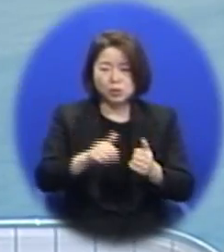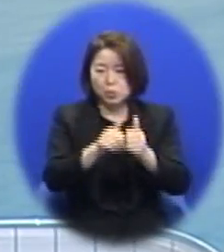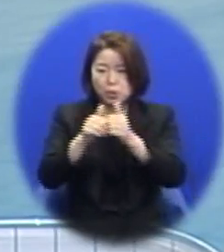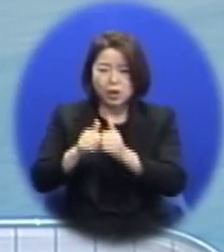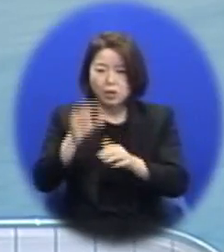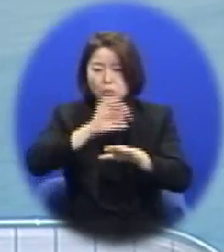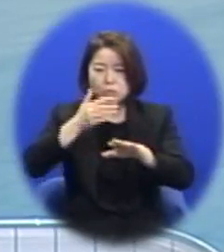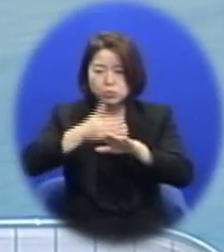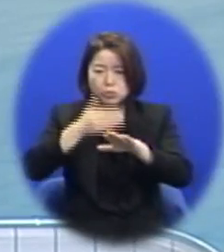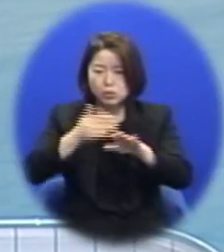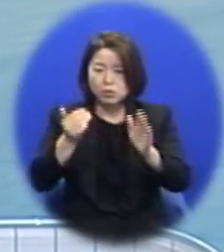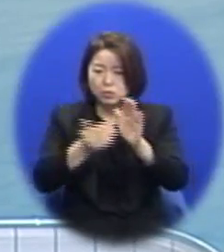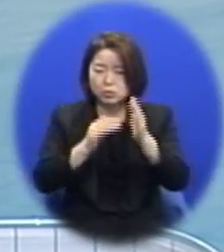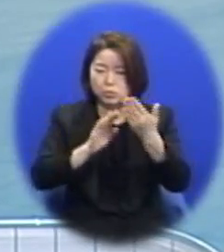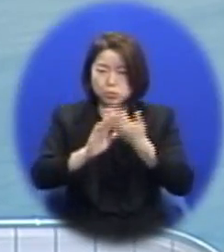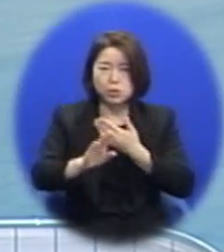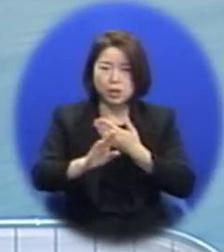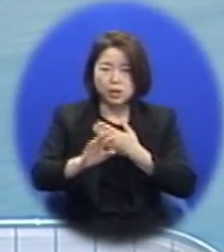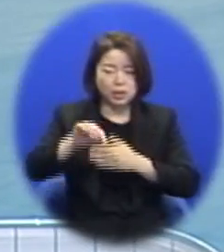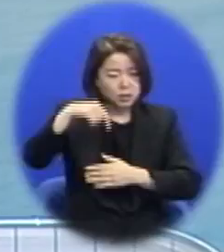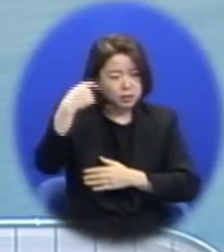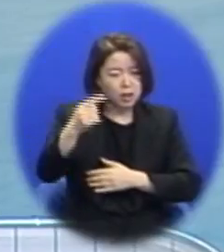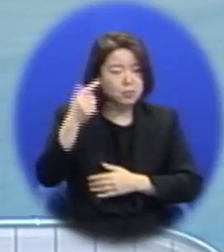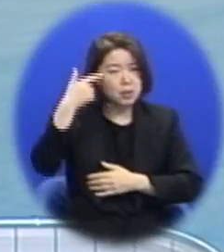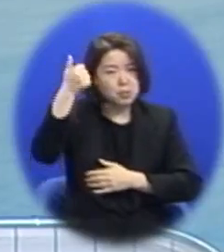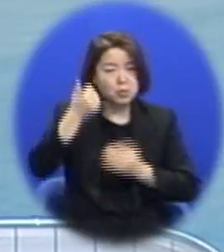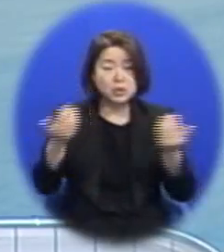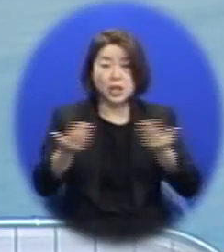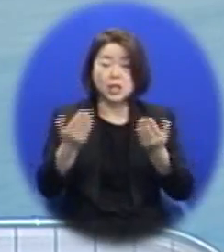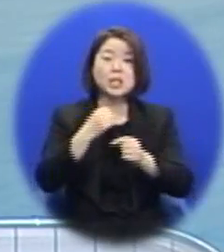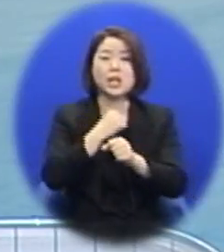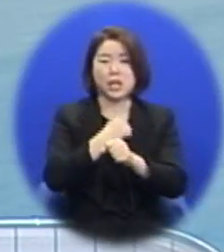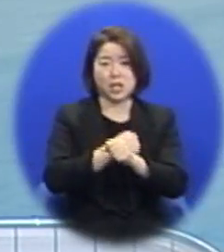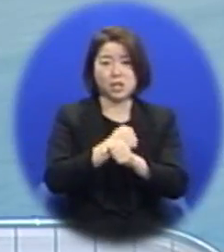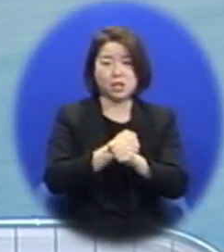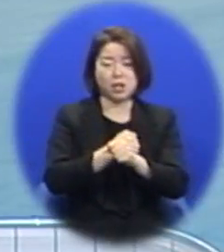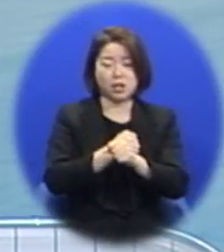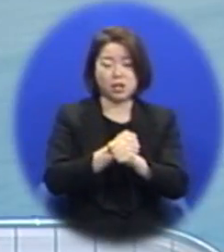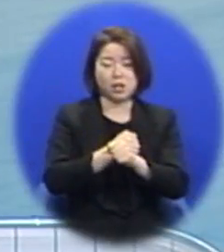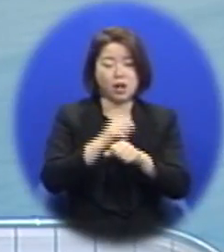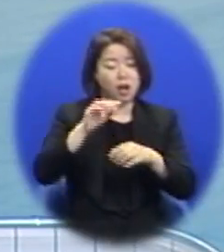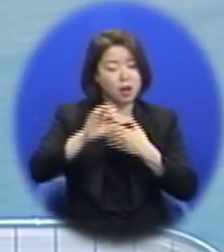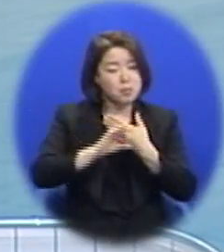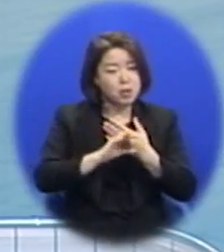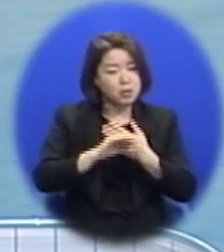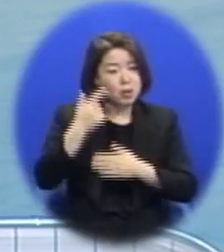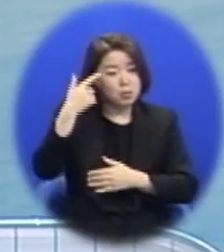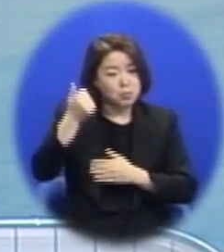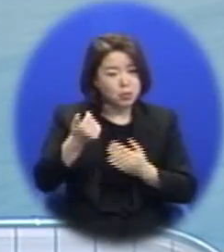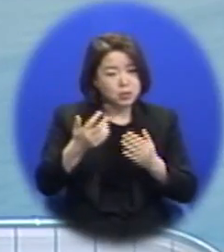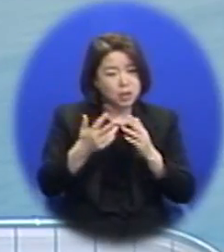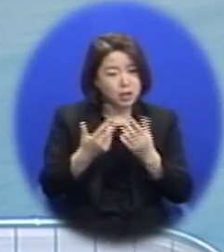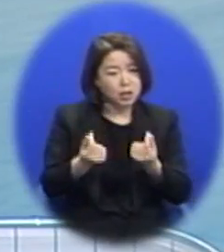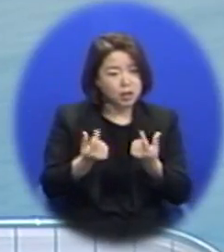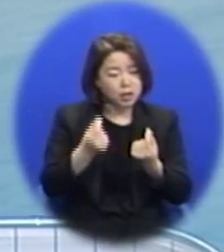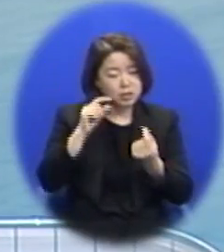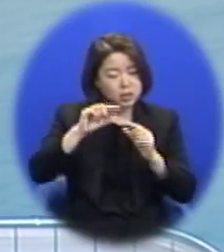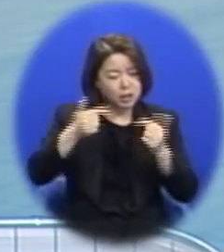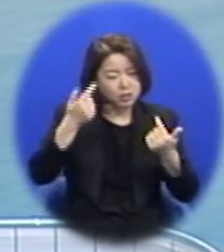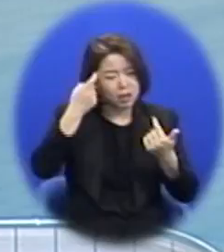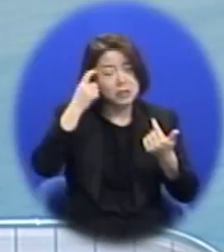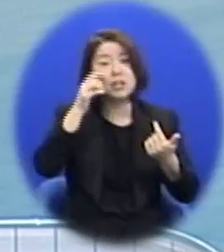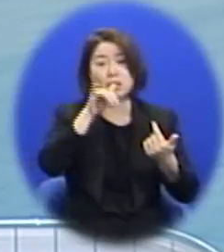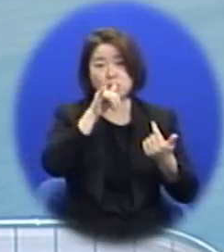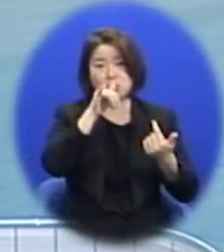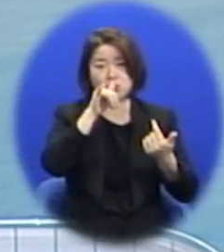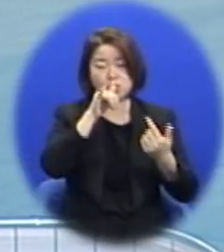받고 그 다음에서 목회를 해야 그 목회자답지 않겠나, 그런 생각했어요.